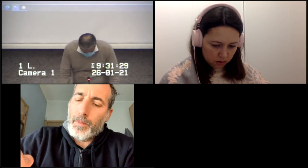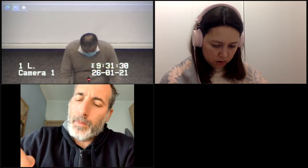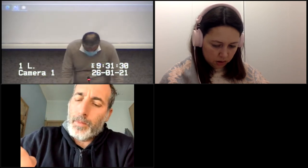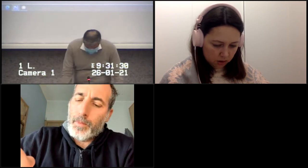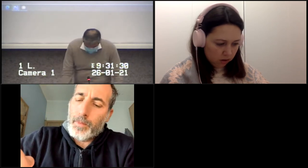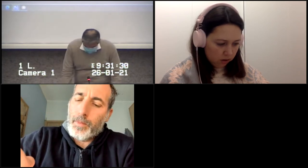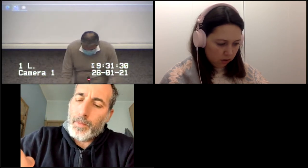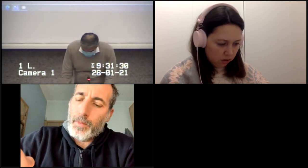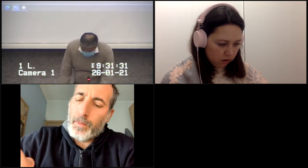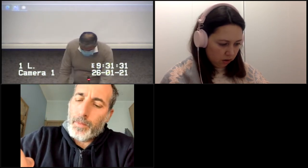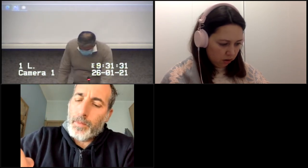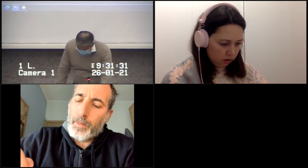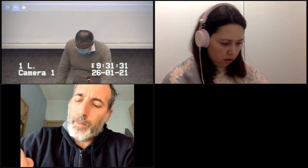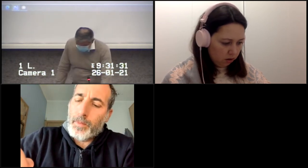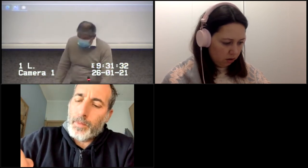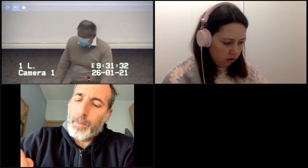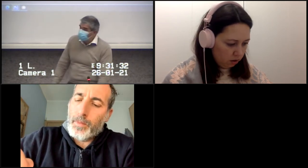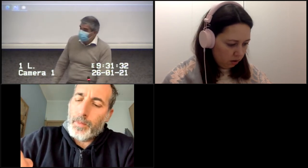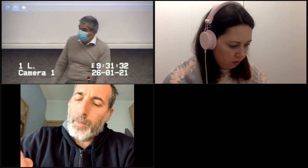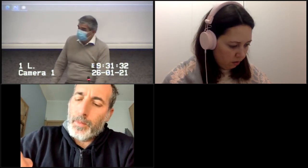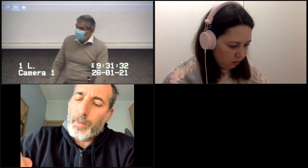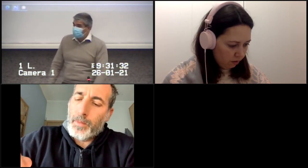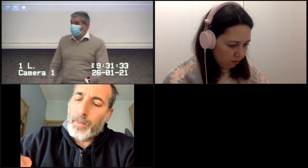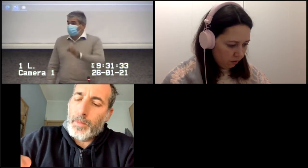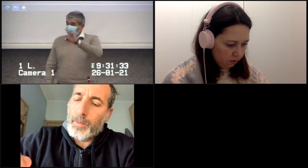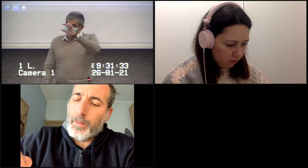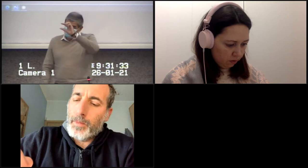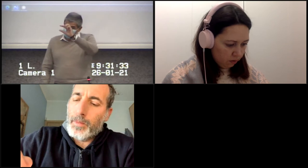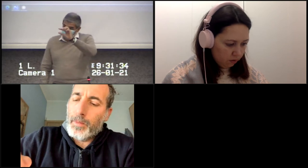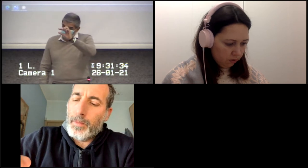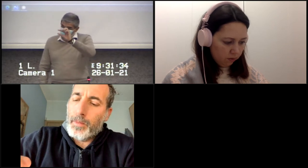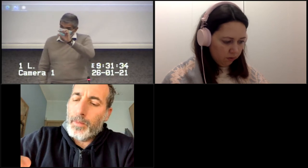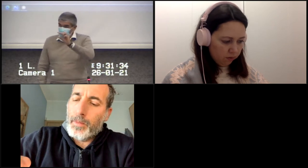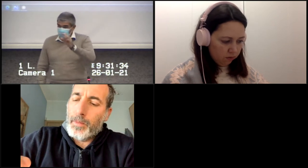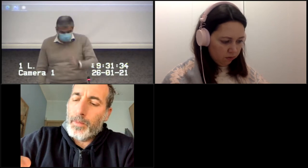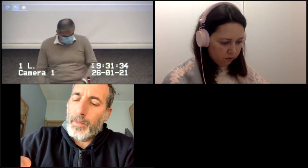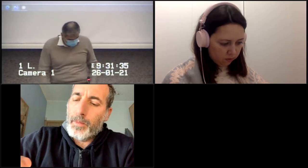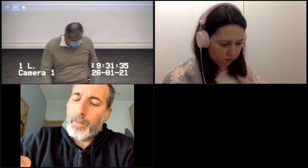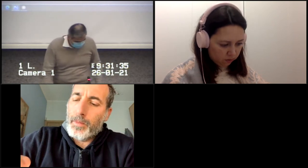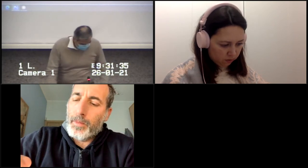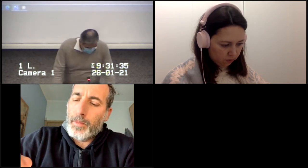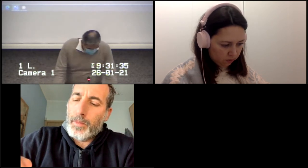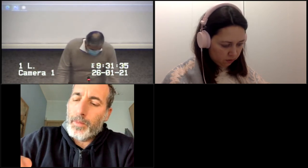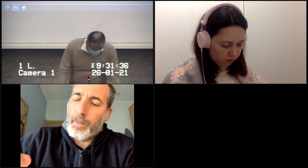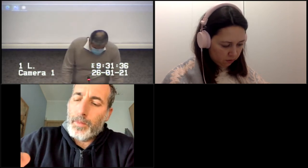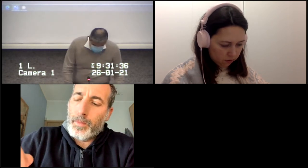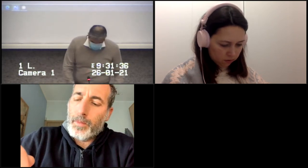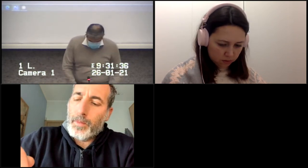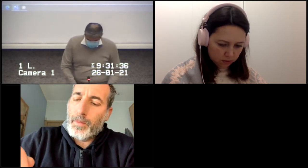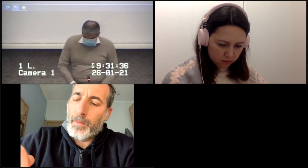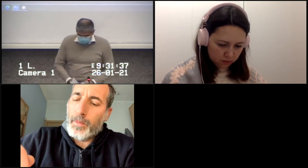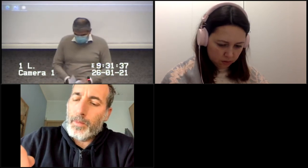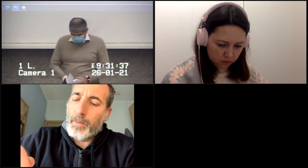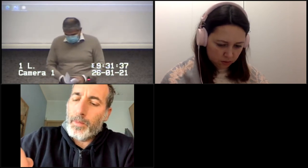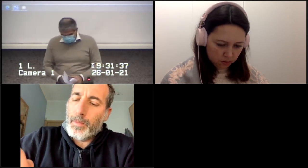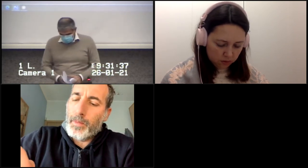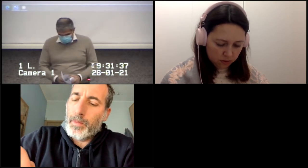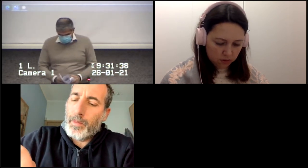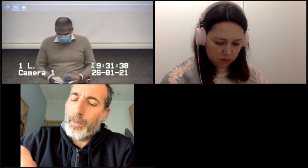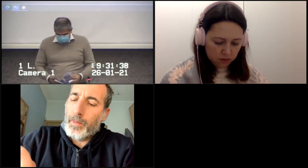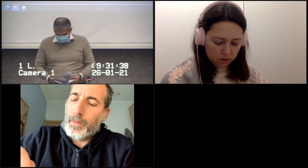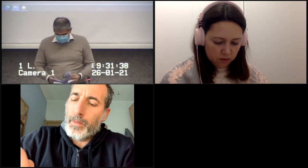invece che la regione ritiene, seppur con stabilendo una soglia minima, queste tre voci debbano